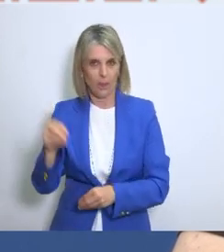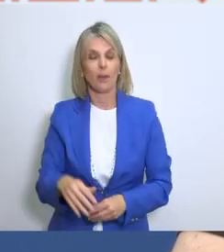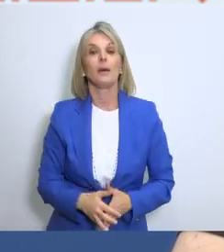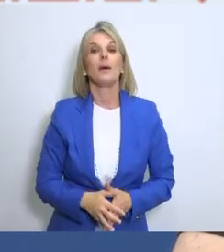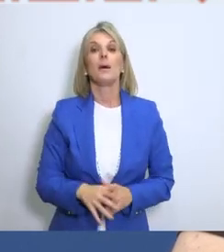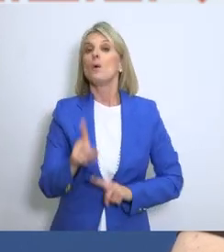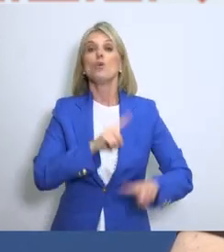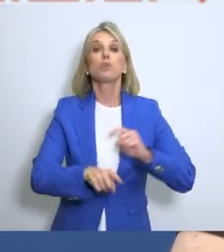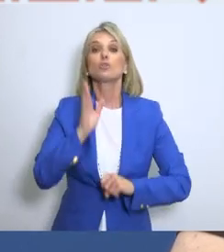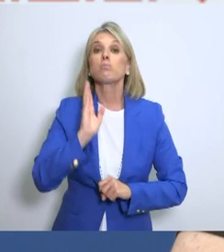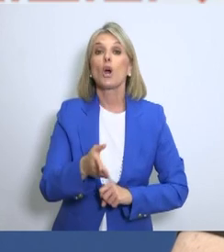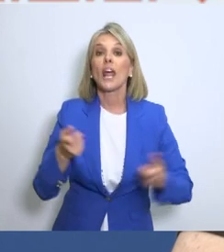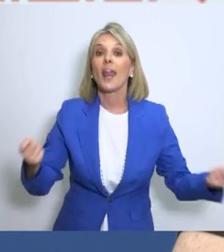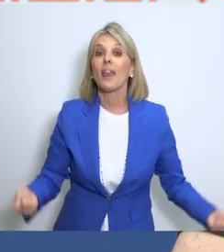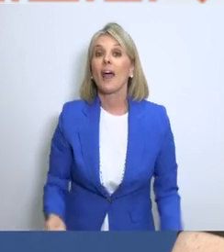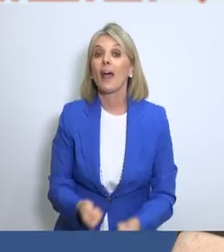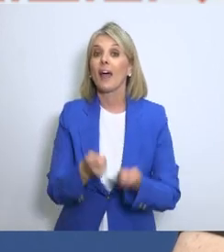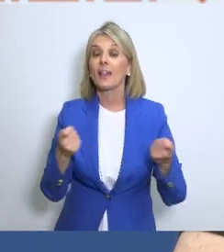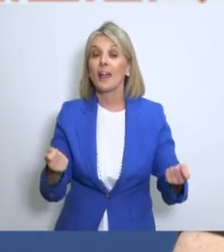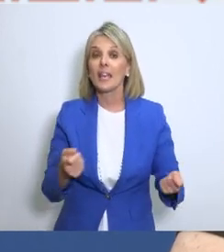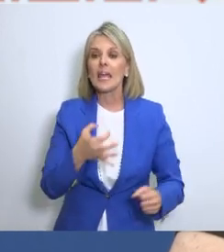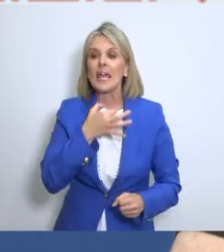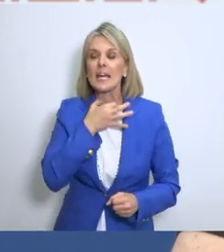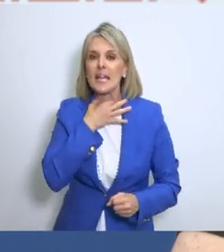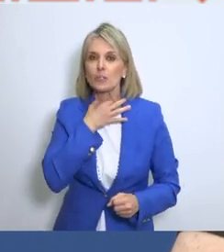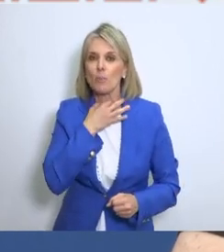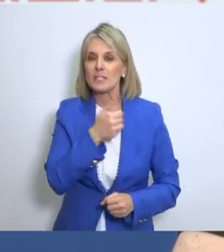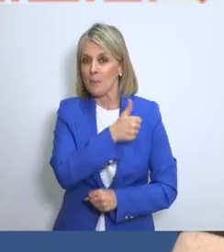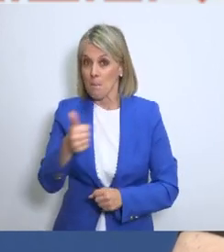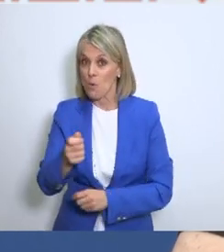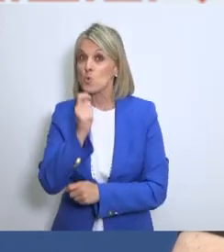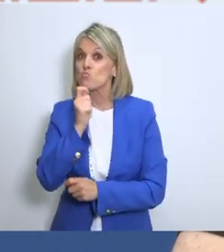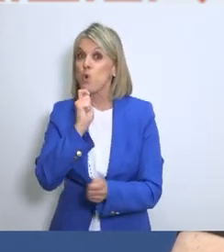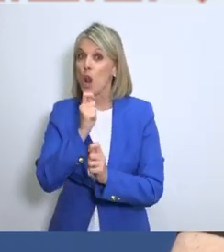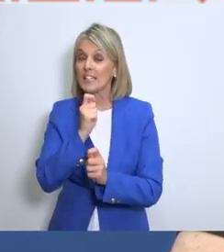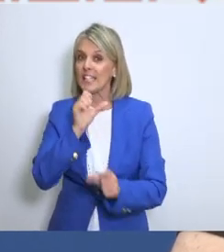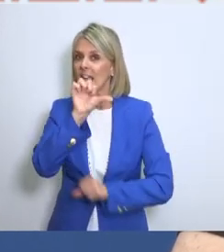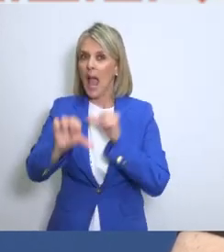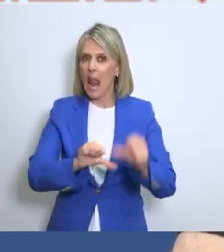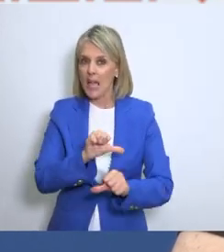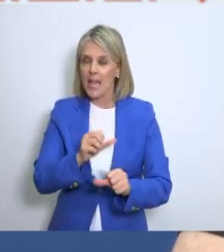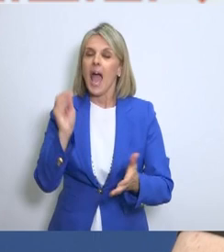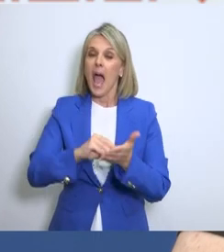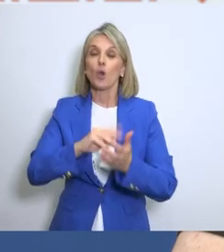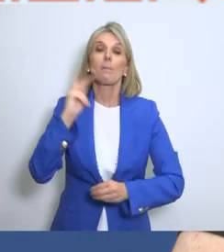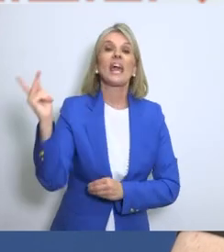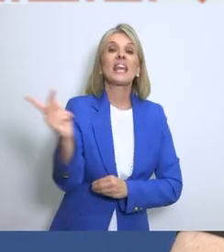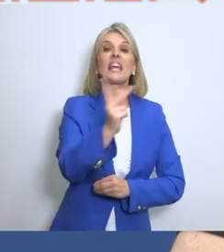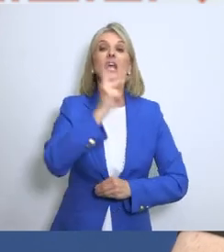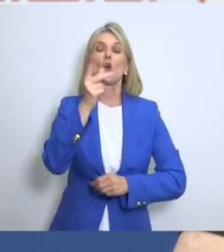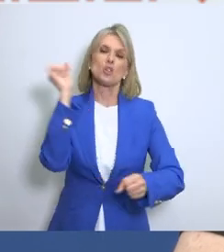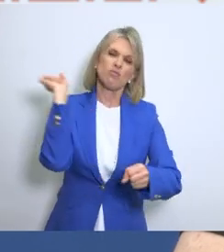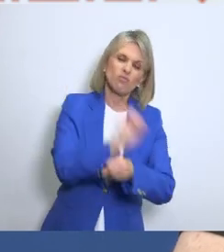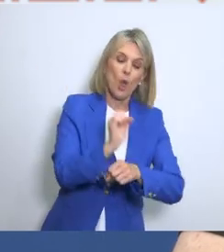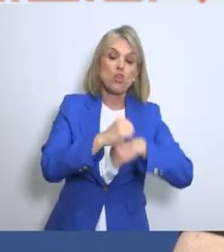αστικό κοινοβούλιο. Γι' αυτό δεν χρειαζόμαστε μόνο μία πολιτική αλλαγή, αλλά μία κοινωνική ανατροπή. Μία άλλη δομή εξουσίας,